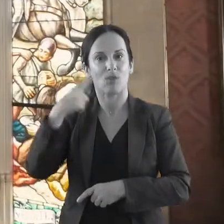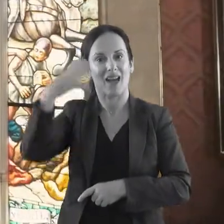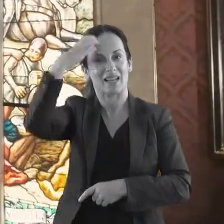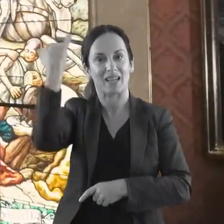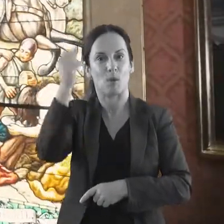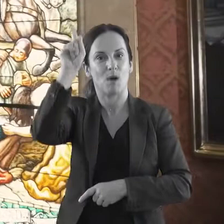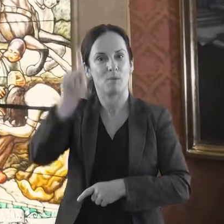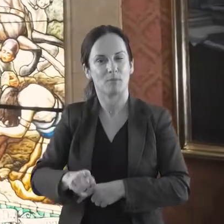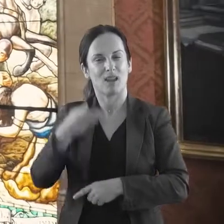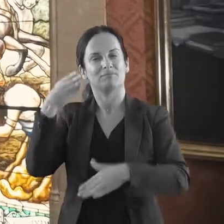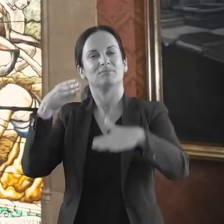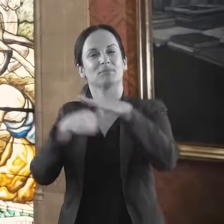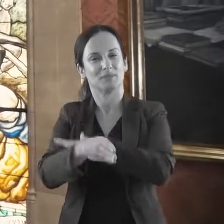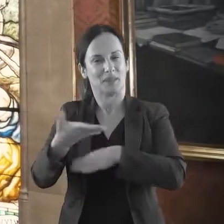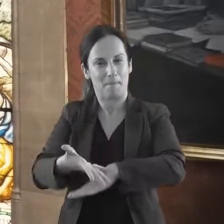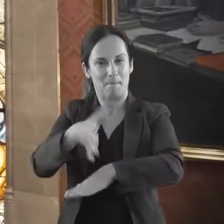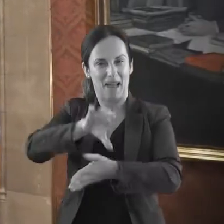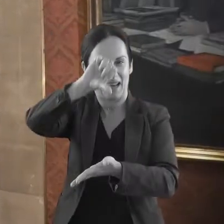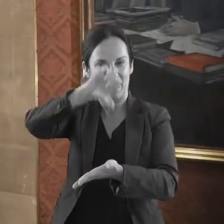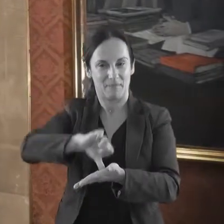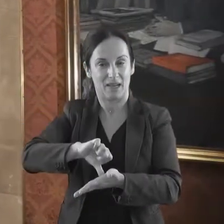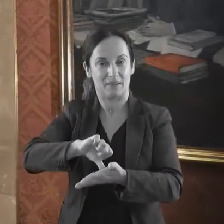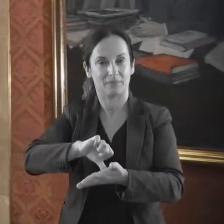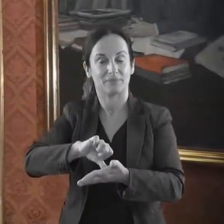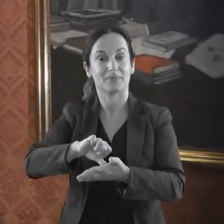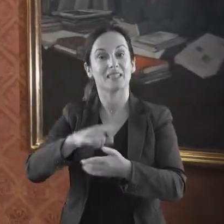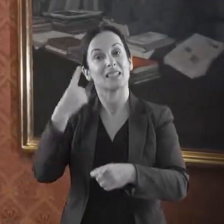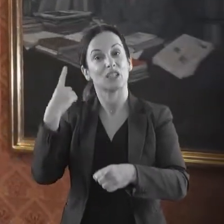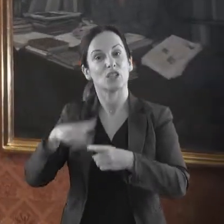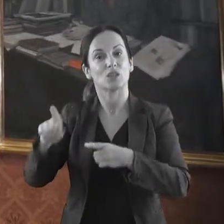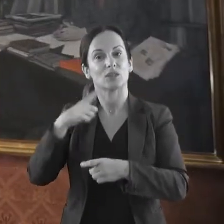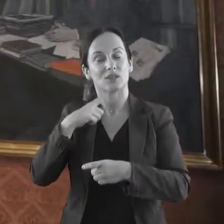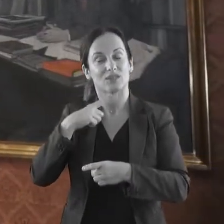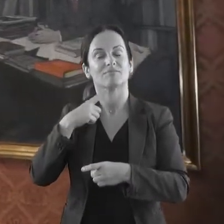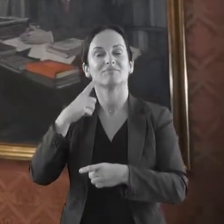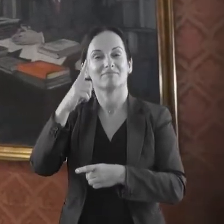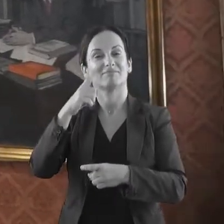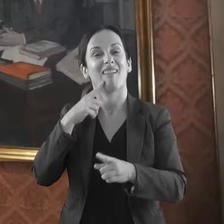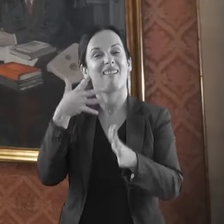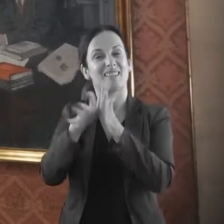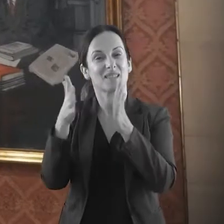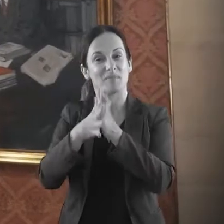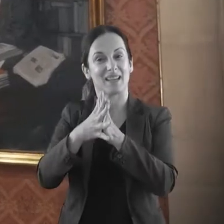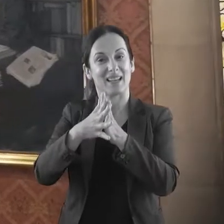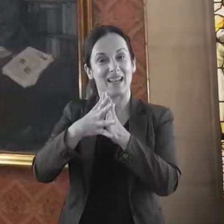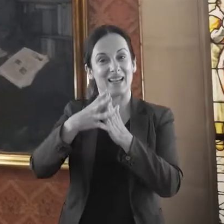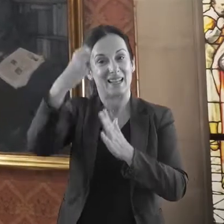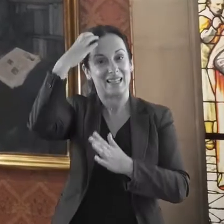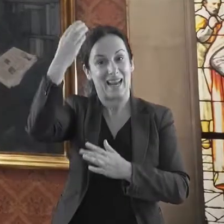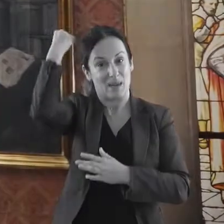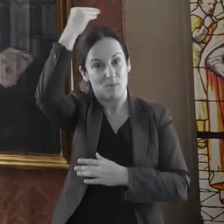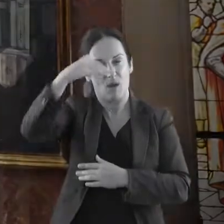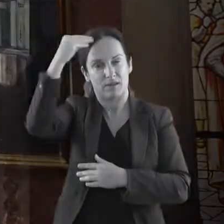En aquesta mateixa paret hi trobam també els quadres dels fills predilectes de Mallorca, mossèn Antoni Maria Alcover i Francesc de Borja